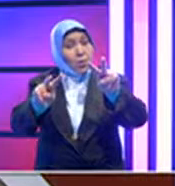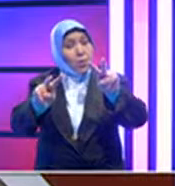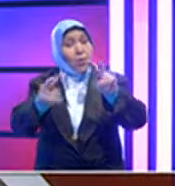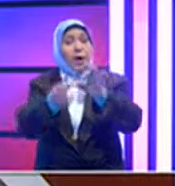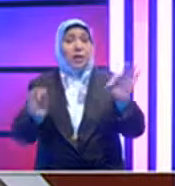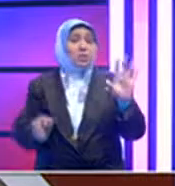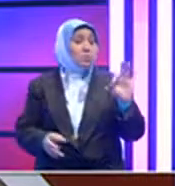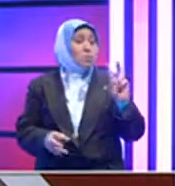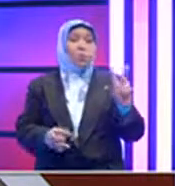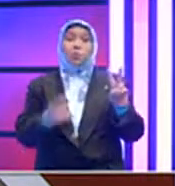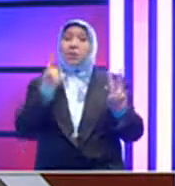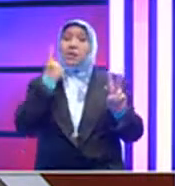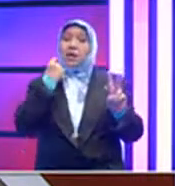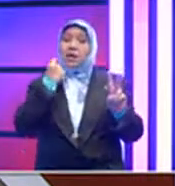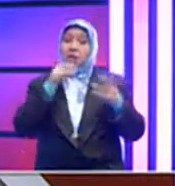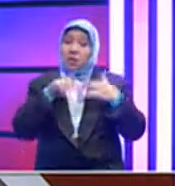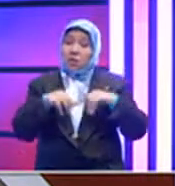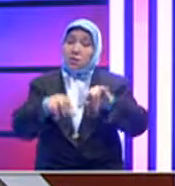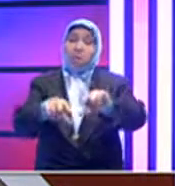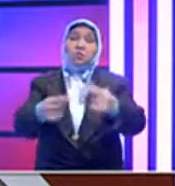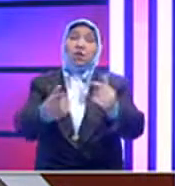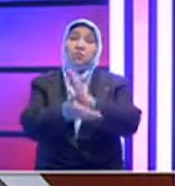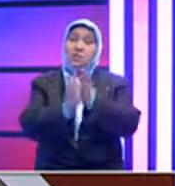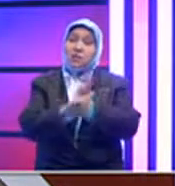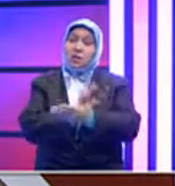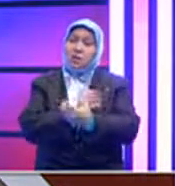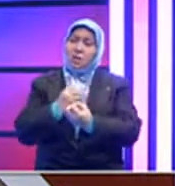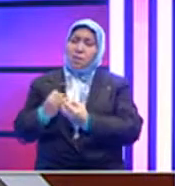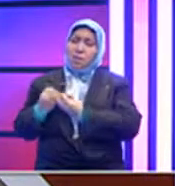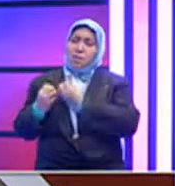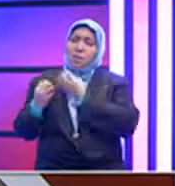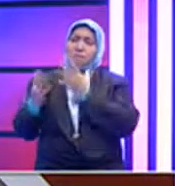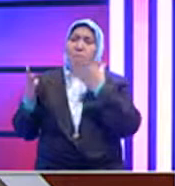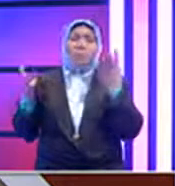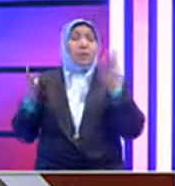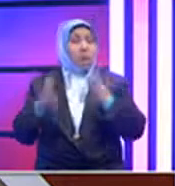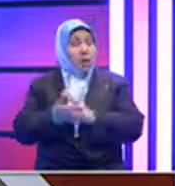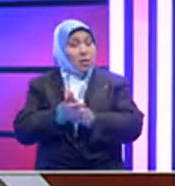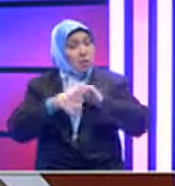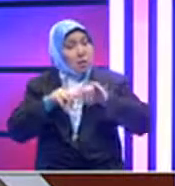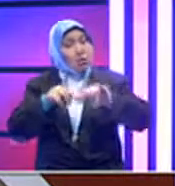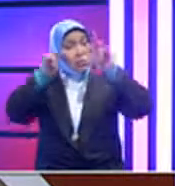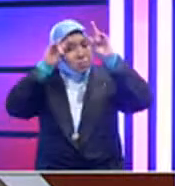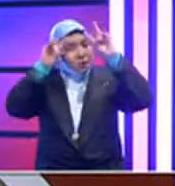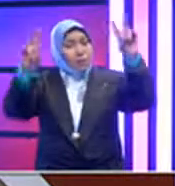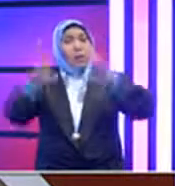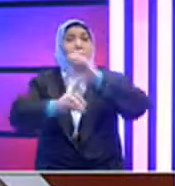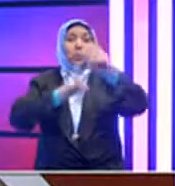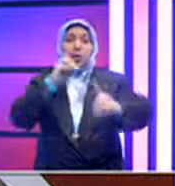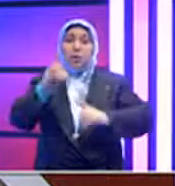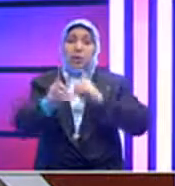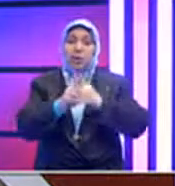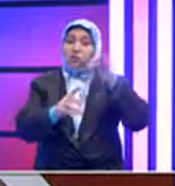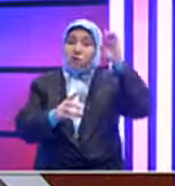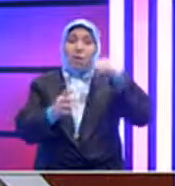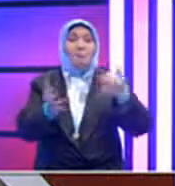ayat 62 sebentar tadi terus Quran menjadi Mekar sehingga Iye Terus mengamankan dunia ini Insyaallah ini